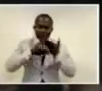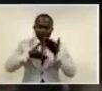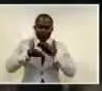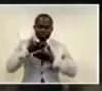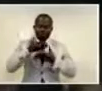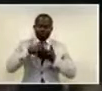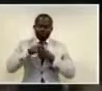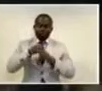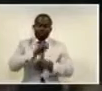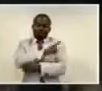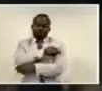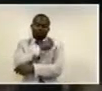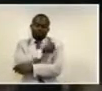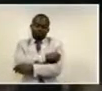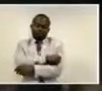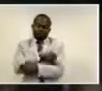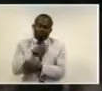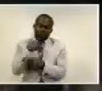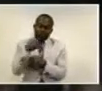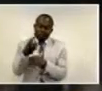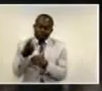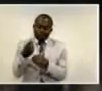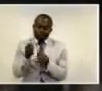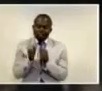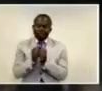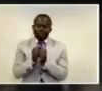hari amavuriro bavuze